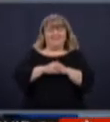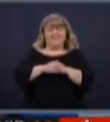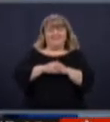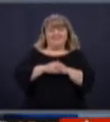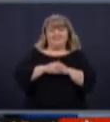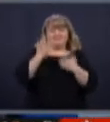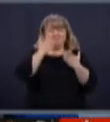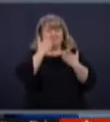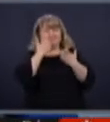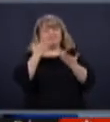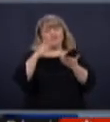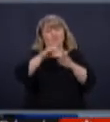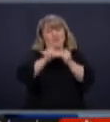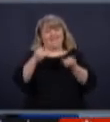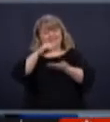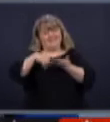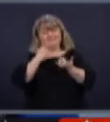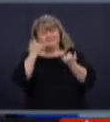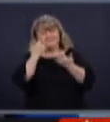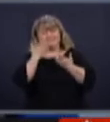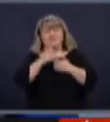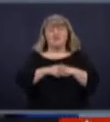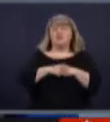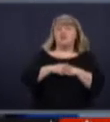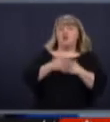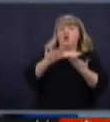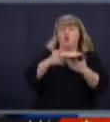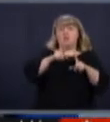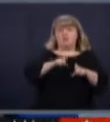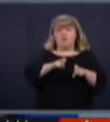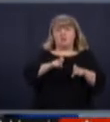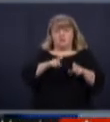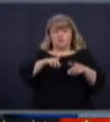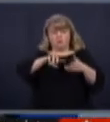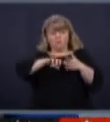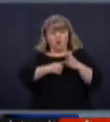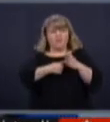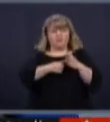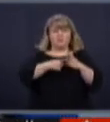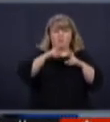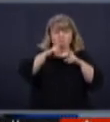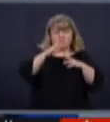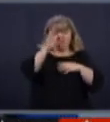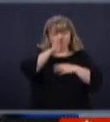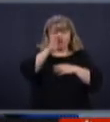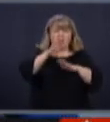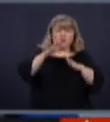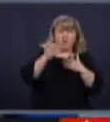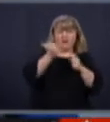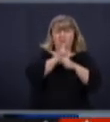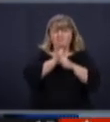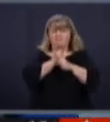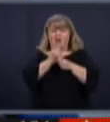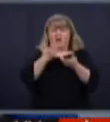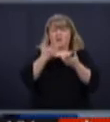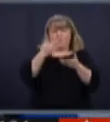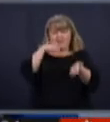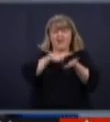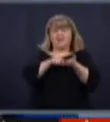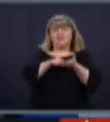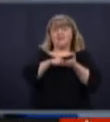Le test vient d'être homologué et les équipes sont en cours de processus de recrutement, etc. Il y a déjà des données, des analyses qui se font à IMA